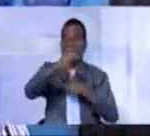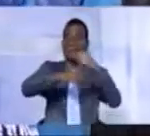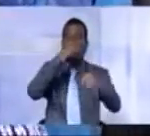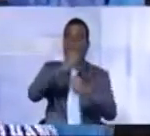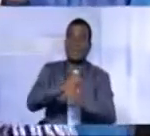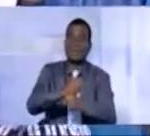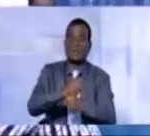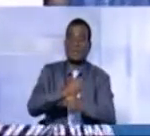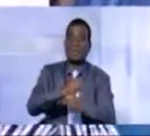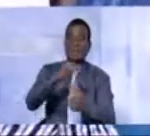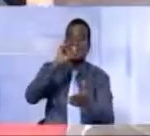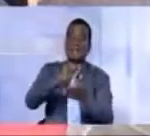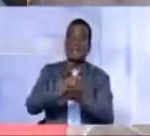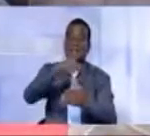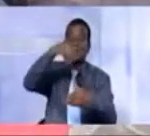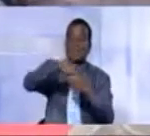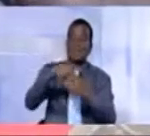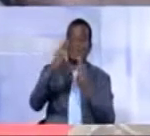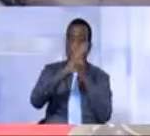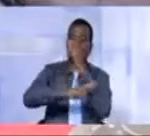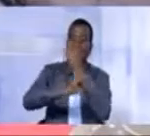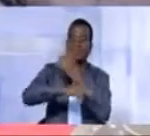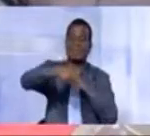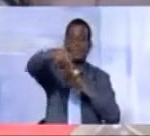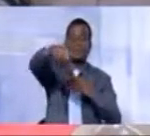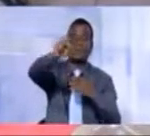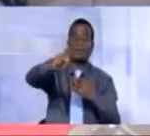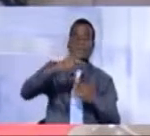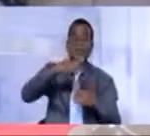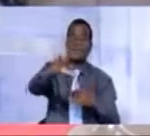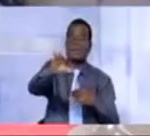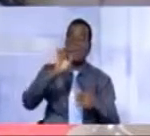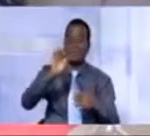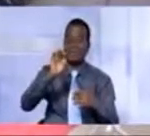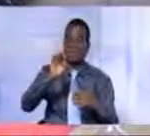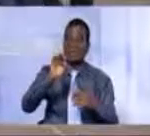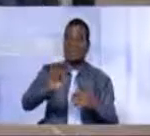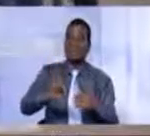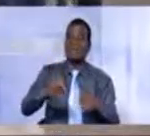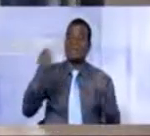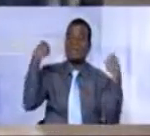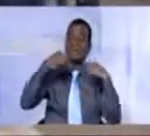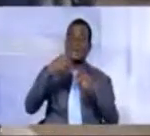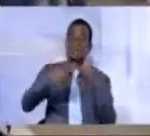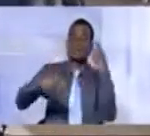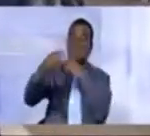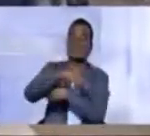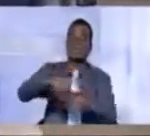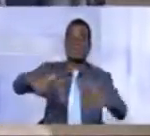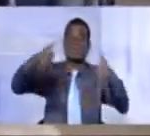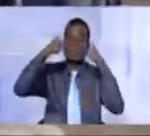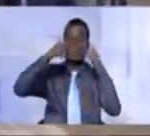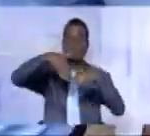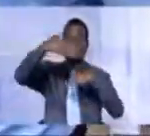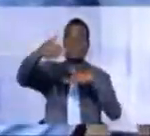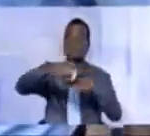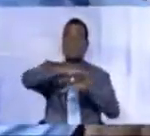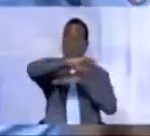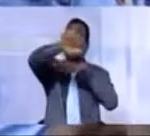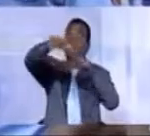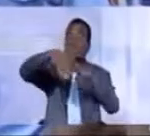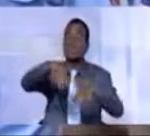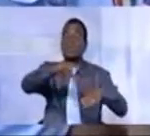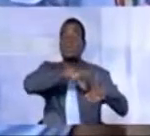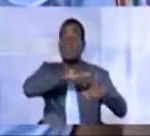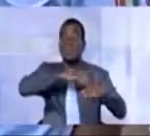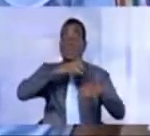Le commissaire divisionnaire Seydou Ouattara, préfet de police, a été désigné lors de la journée de l'excellence célébrée le 6 août dernier. Au-delà de ce prix, c'est tout le Bassa-Sandra